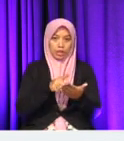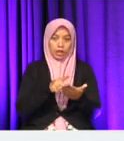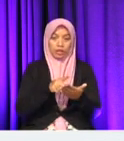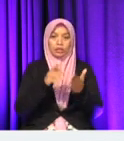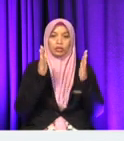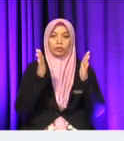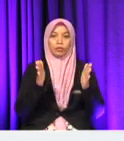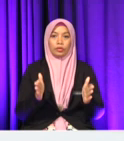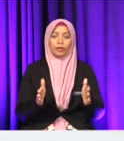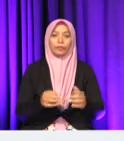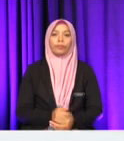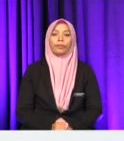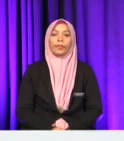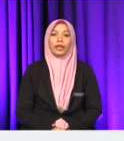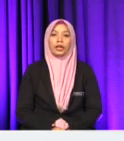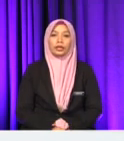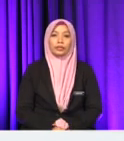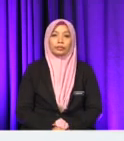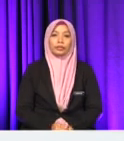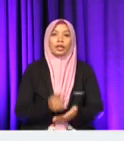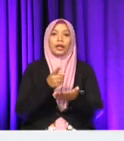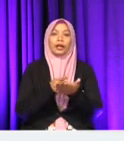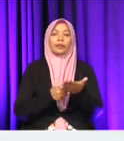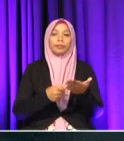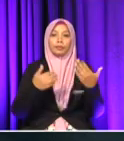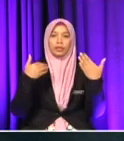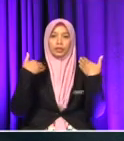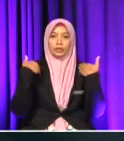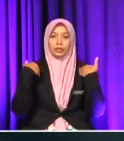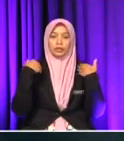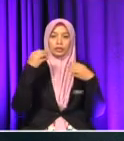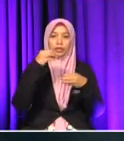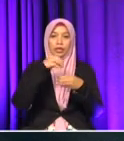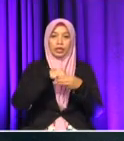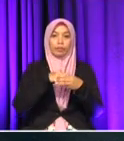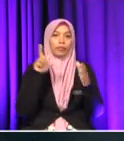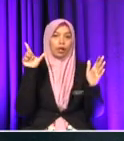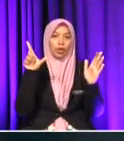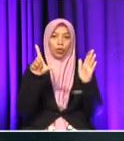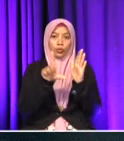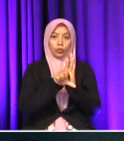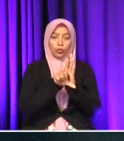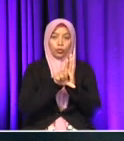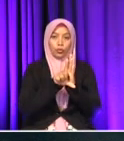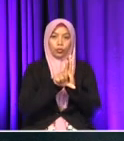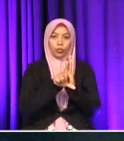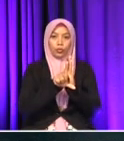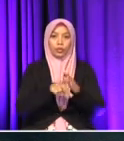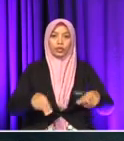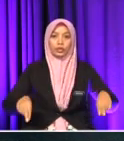mudah-murid dan Hanif apakah yang ada di dalam sebuah logo jadi rekan logo